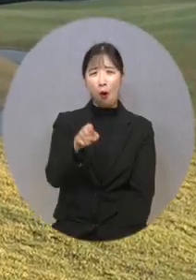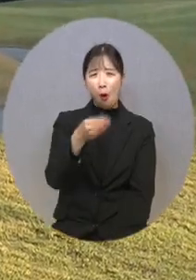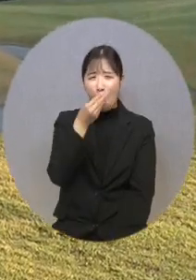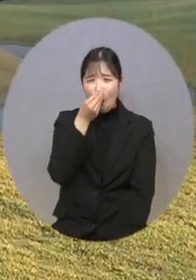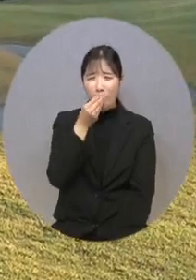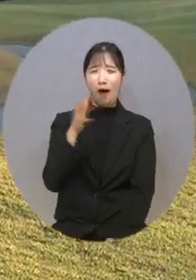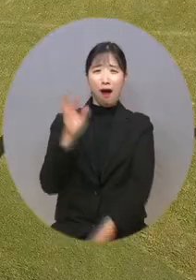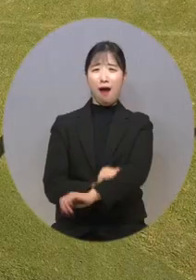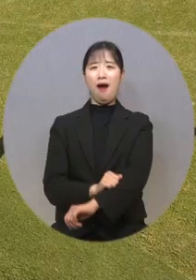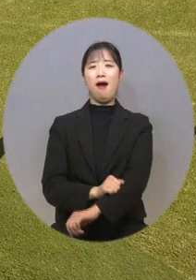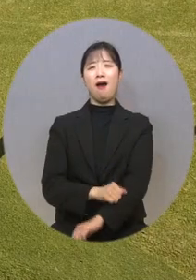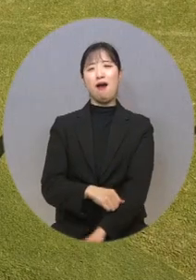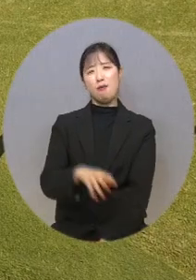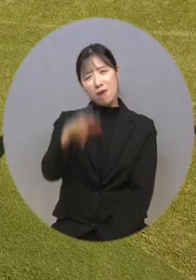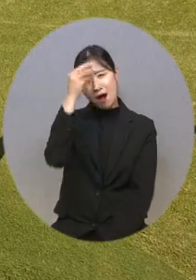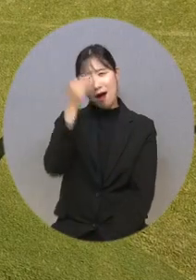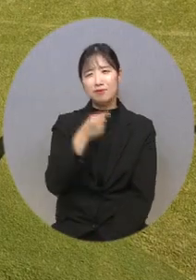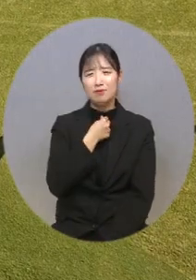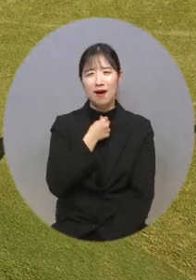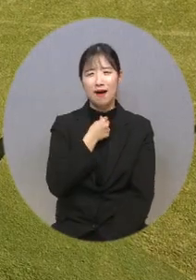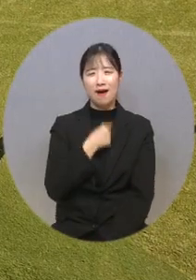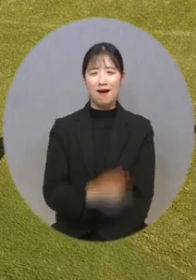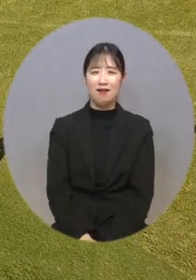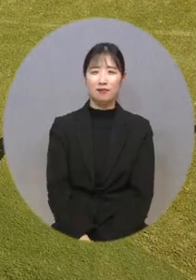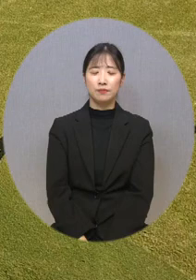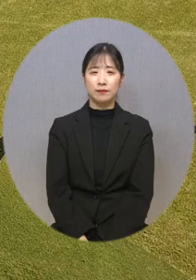나이스. 재워야겠다.